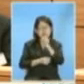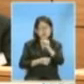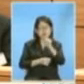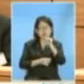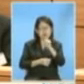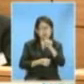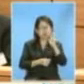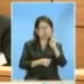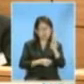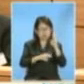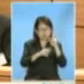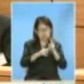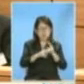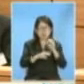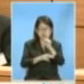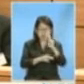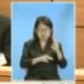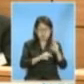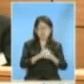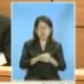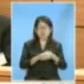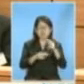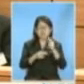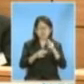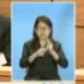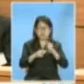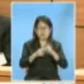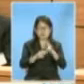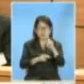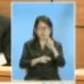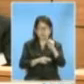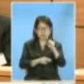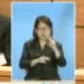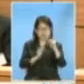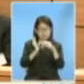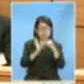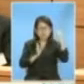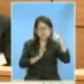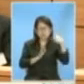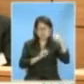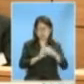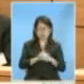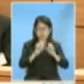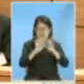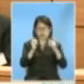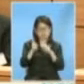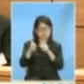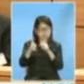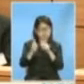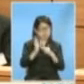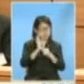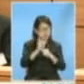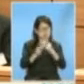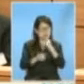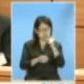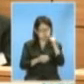สสวสมาชิกวุฒิสภาท่านรสนาโตศิกกูลนะครับอันนี้ผมยกตัวอย่างได้เต็ม